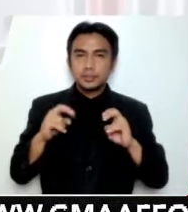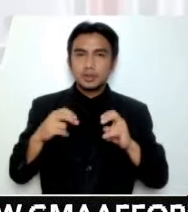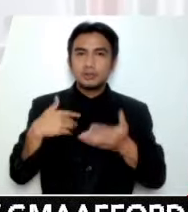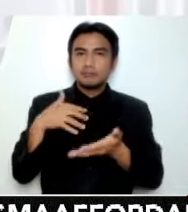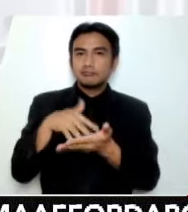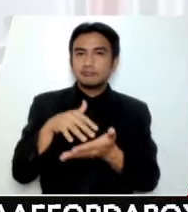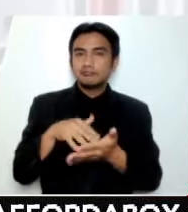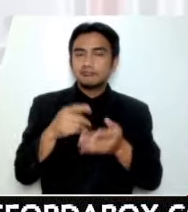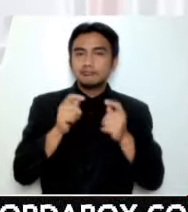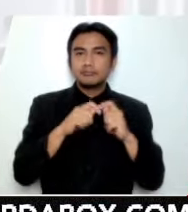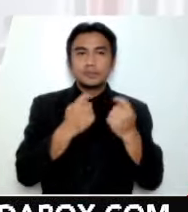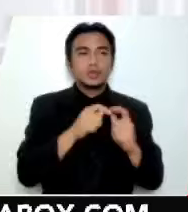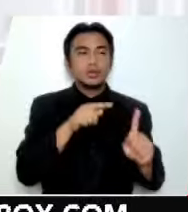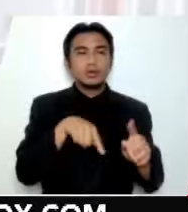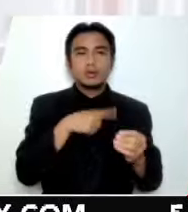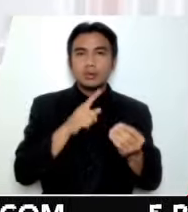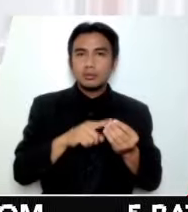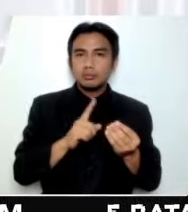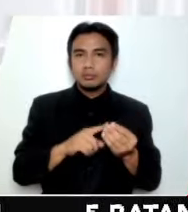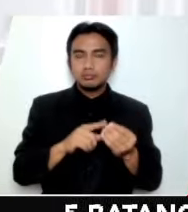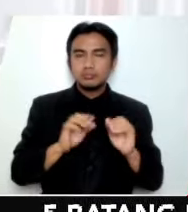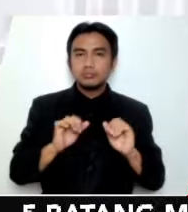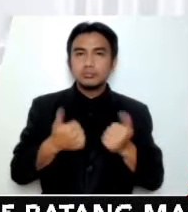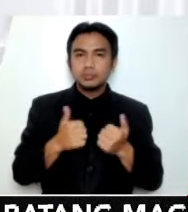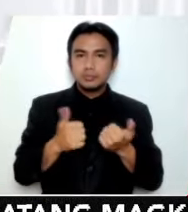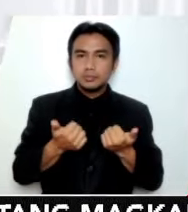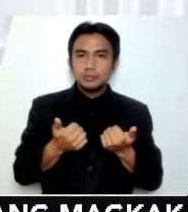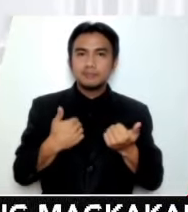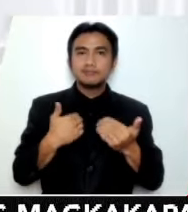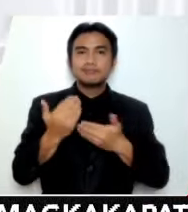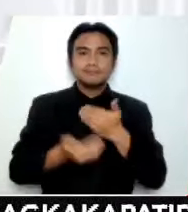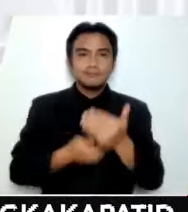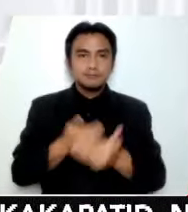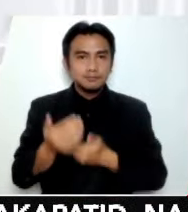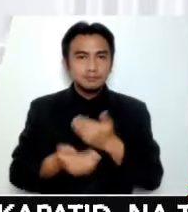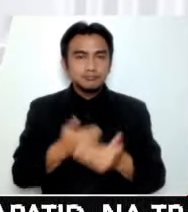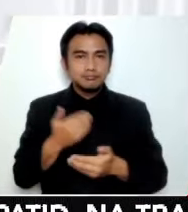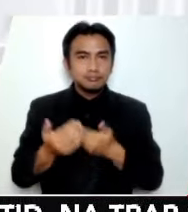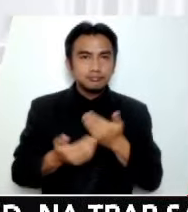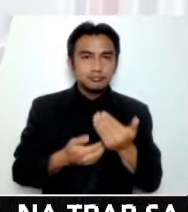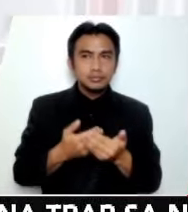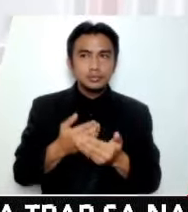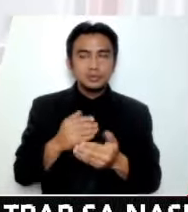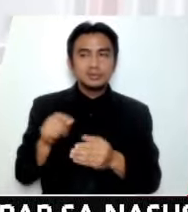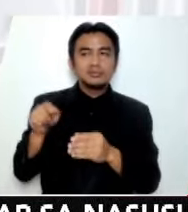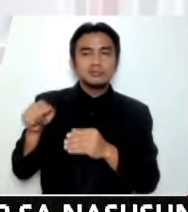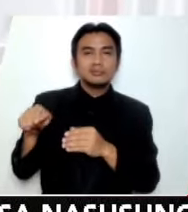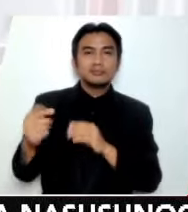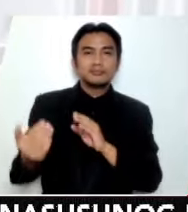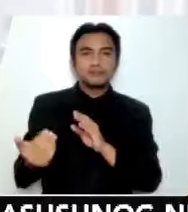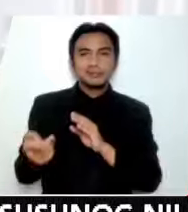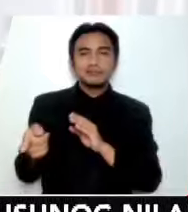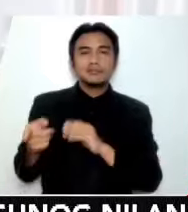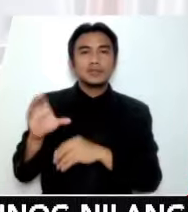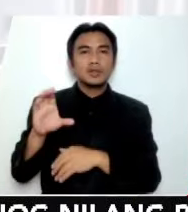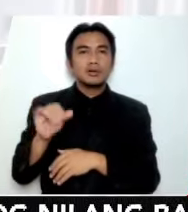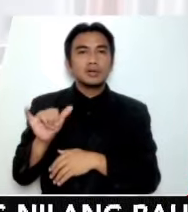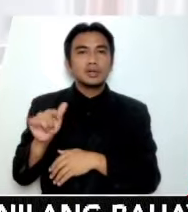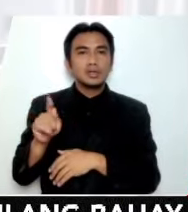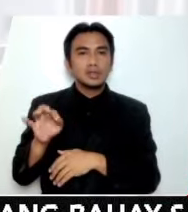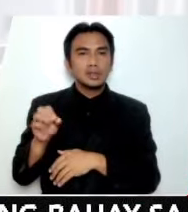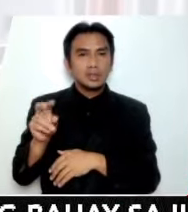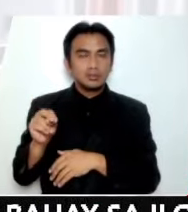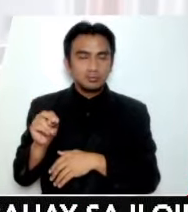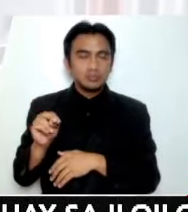hearing para matukoy kung paano aksyonan ang kaugnay sa inasal ni Cayetano. Ayos lang naman daw kay Binay kung